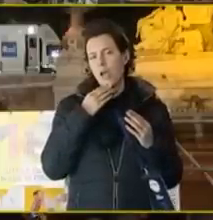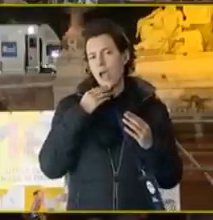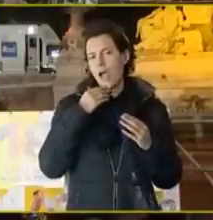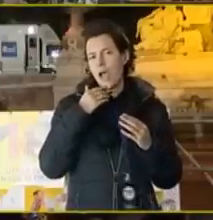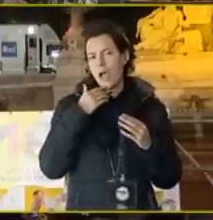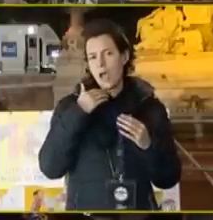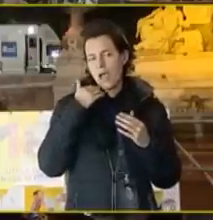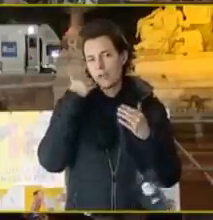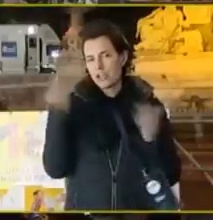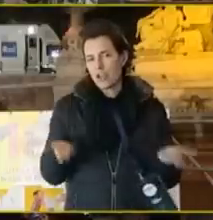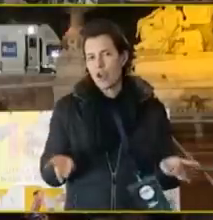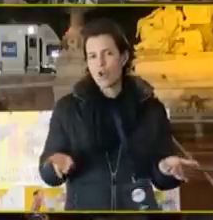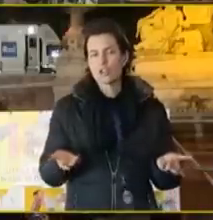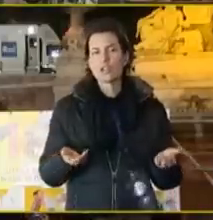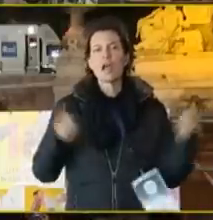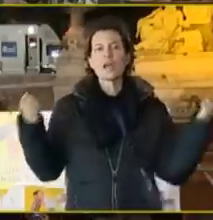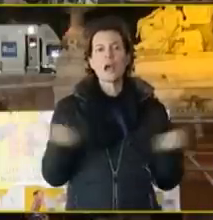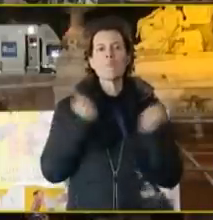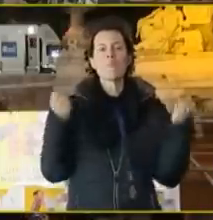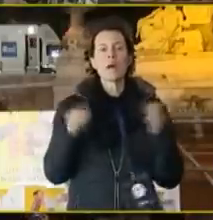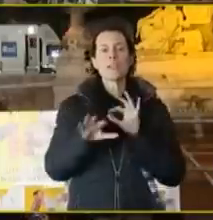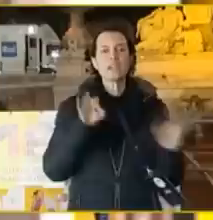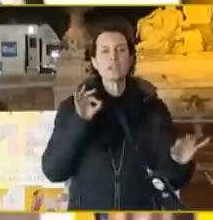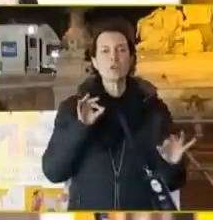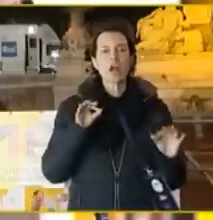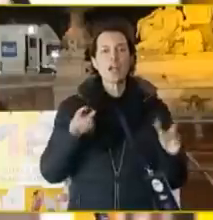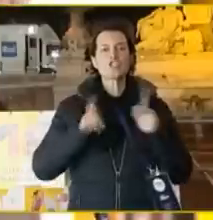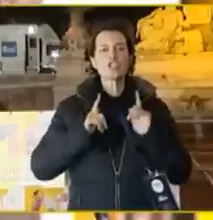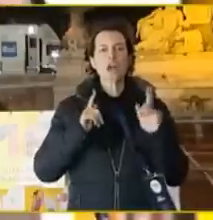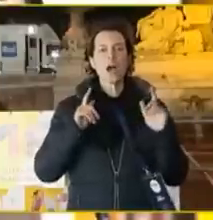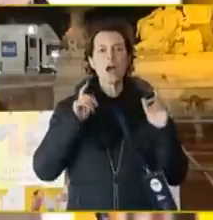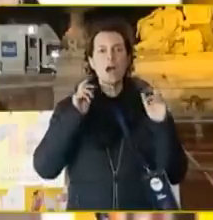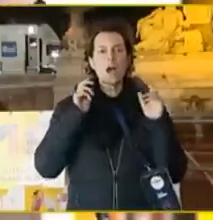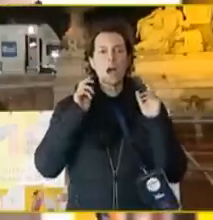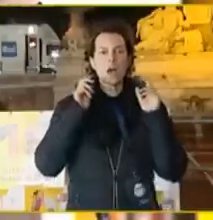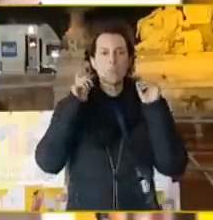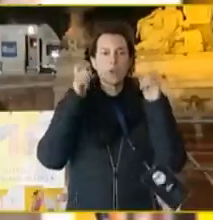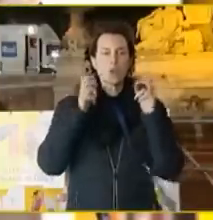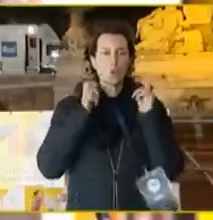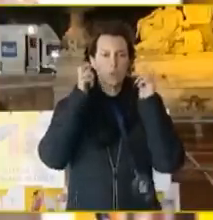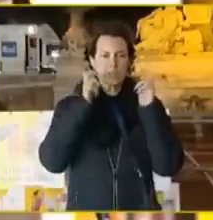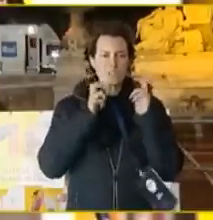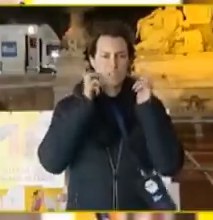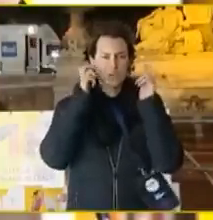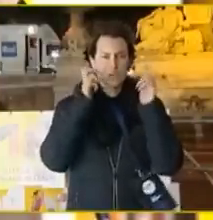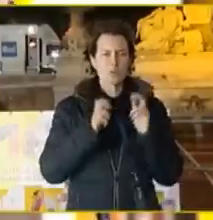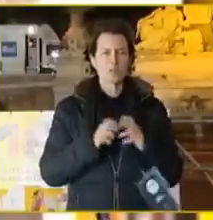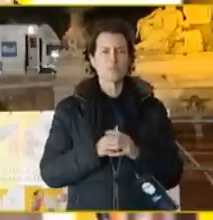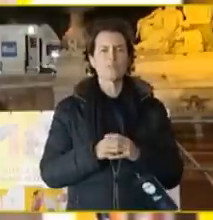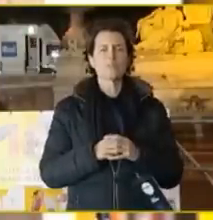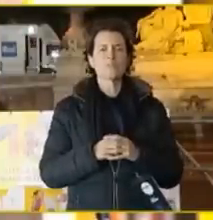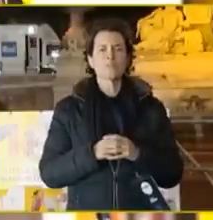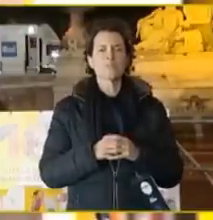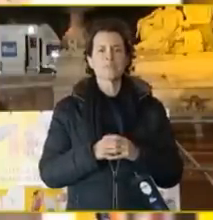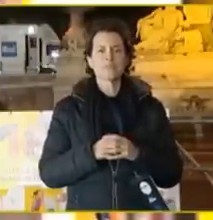la campagna elettorale, ma per quello che succederà dopo, perché in ogni collegio il vostro voto può decidere se